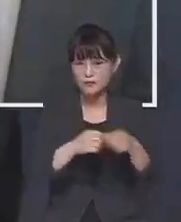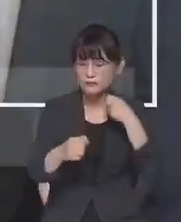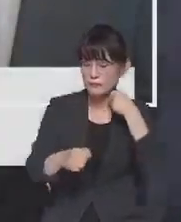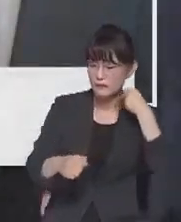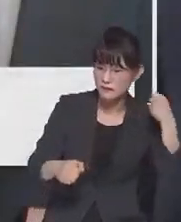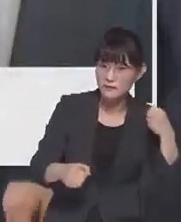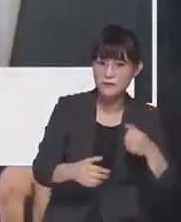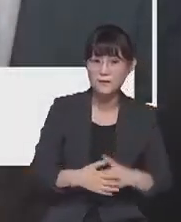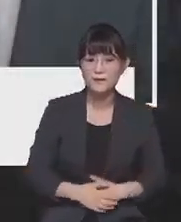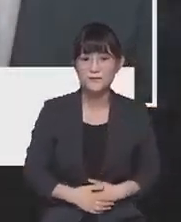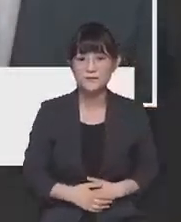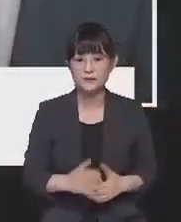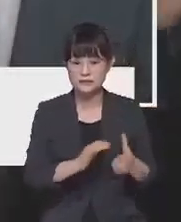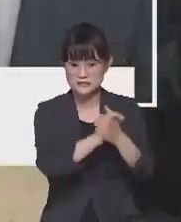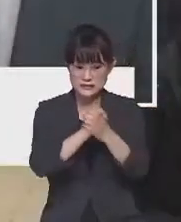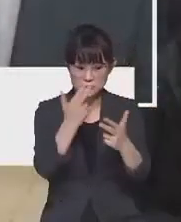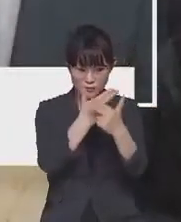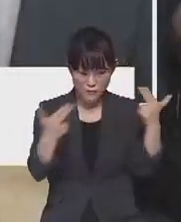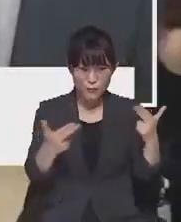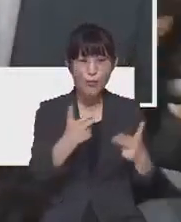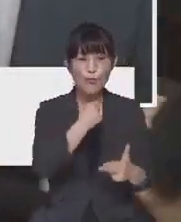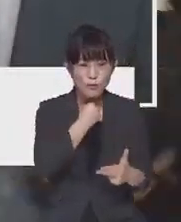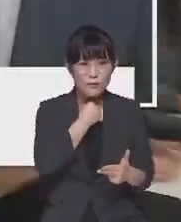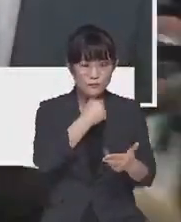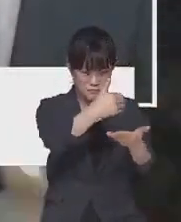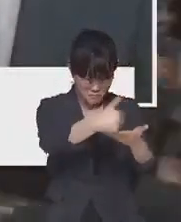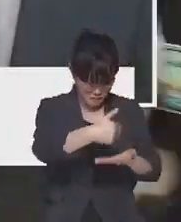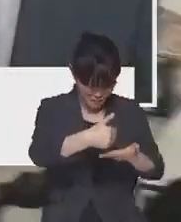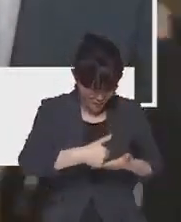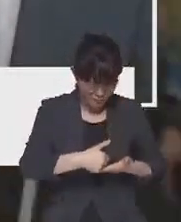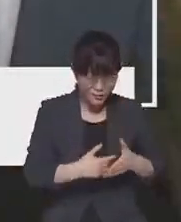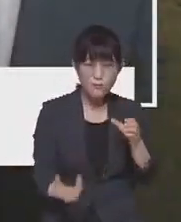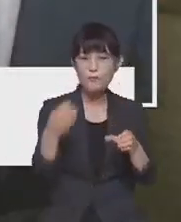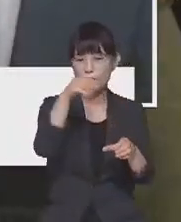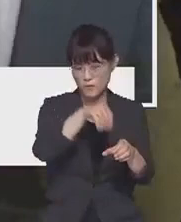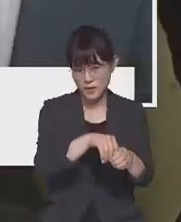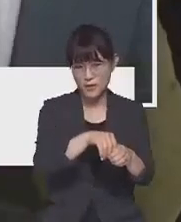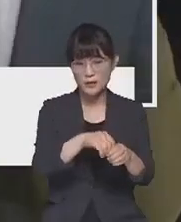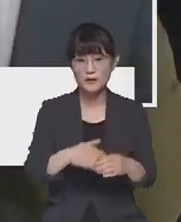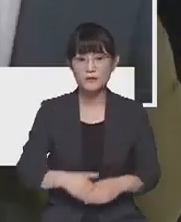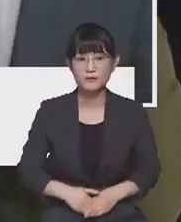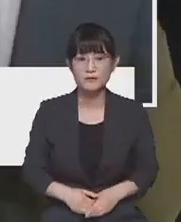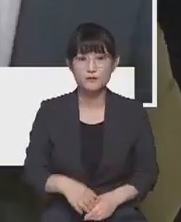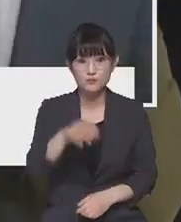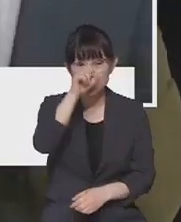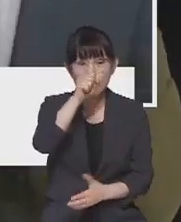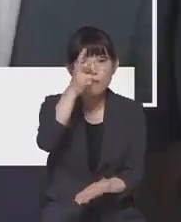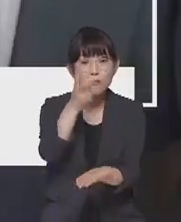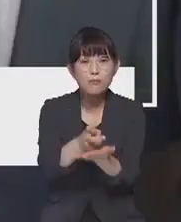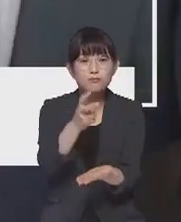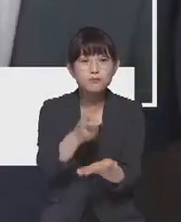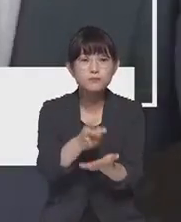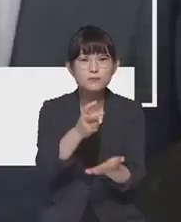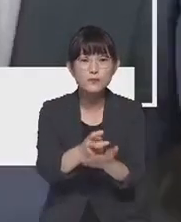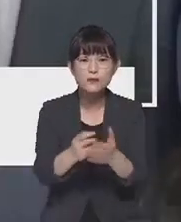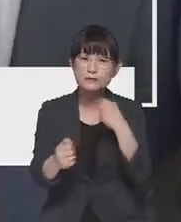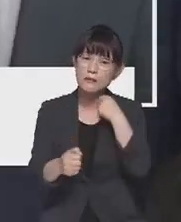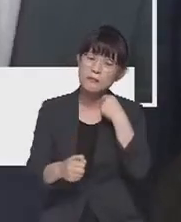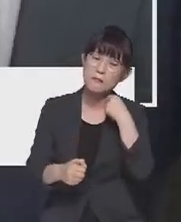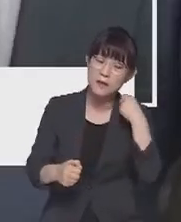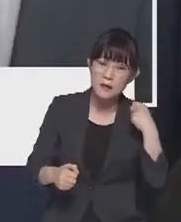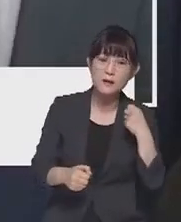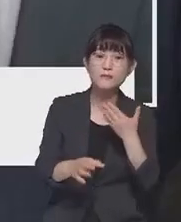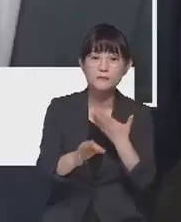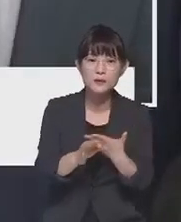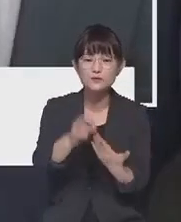이재명 쪽에서 원하는 그림을 끼워 맞추려는 그런 생각이 든다. 아무리 좋은 제도도 한쪽이 불리하게